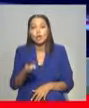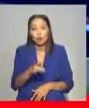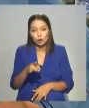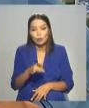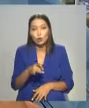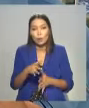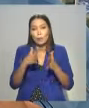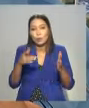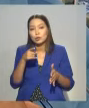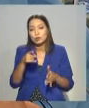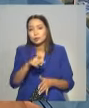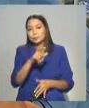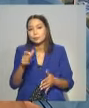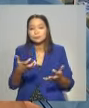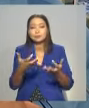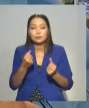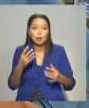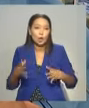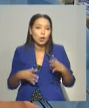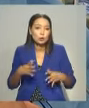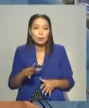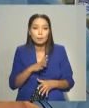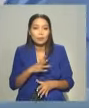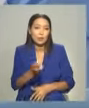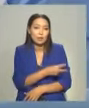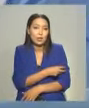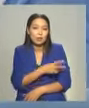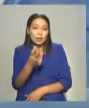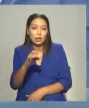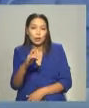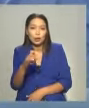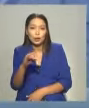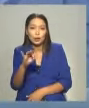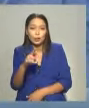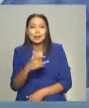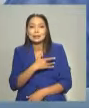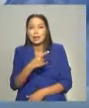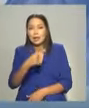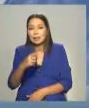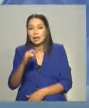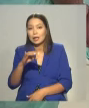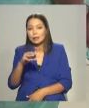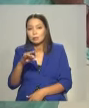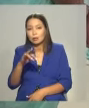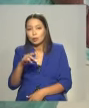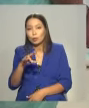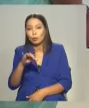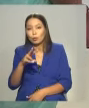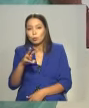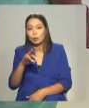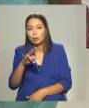регионах. Более 1000 пациентов получили консультации. Врачи-нейрохирурги, кардиологи, аритмологи, пульмонологи